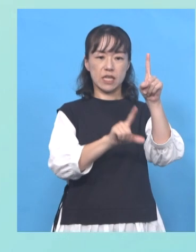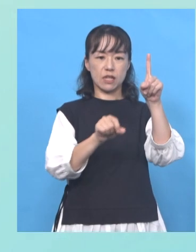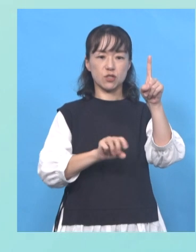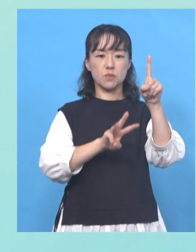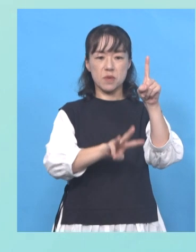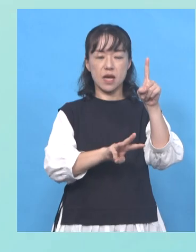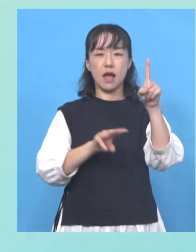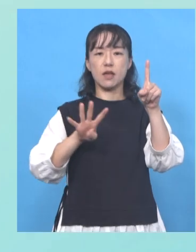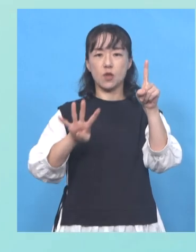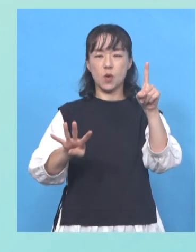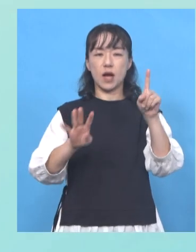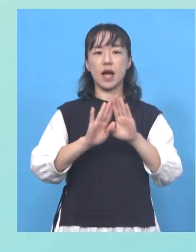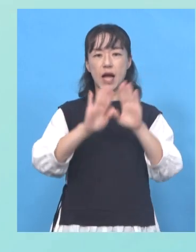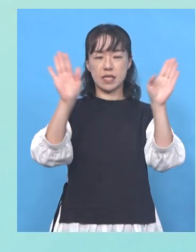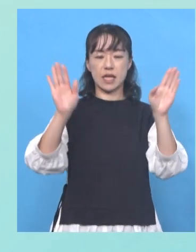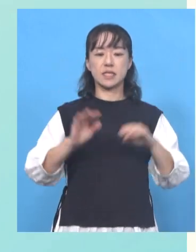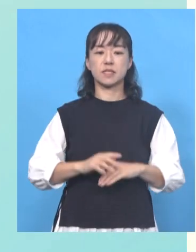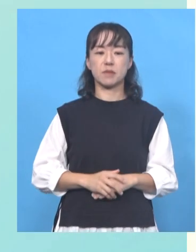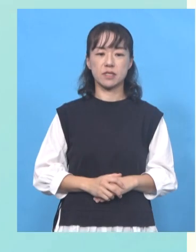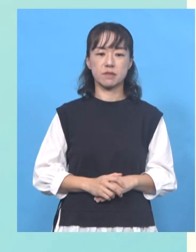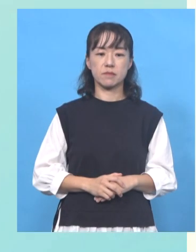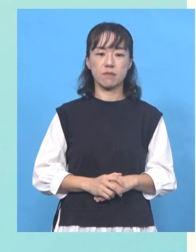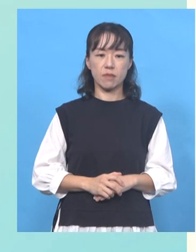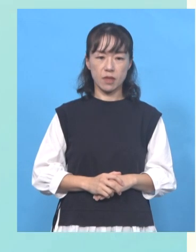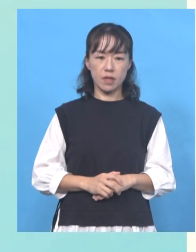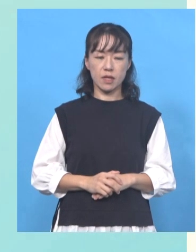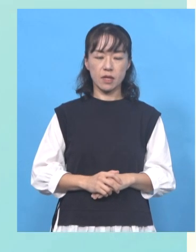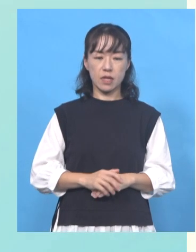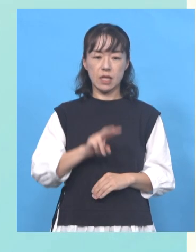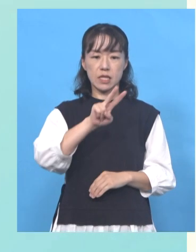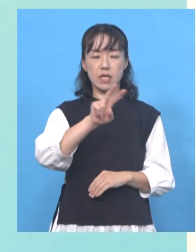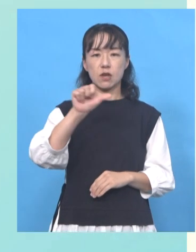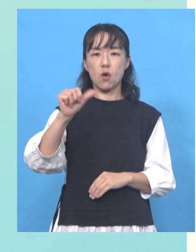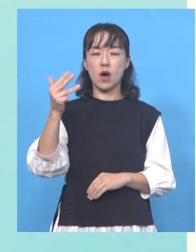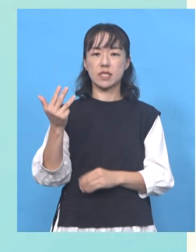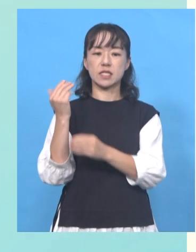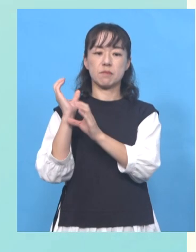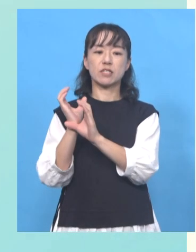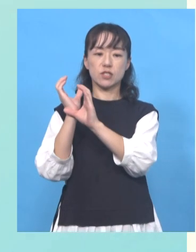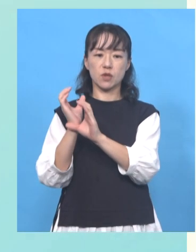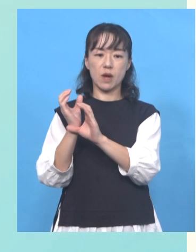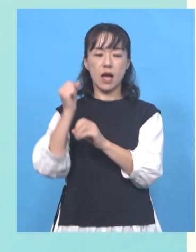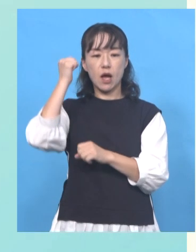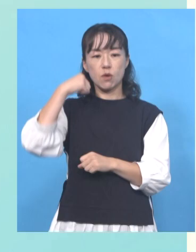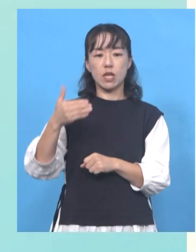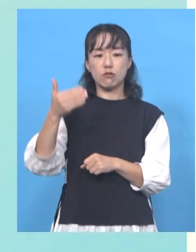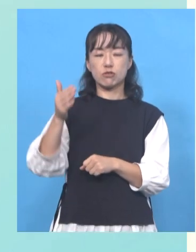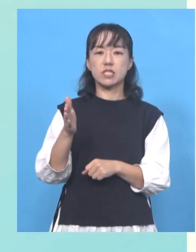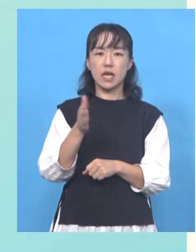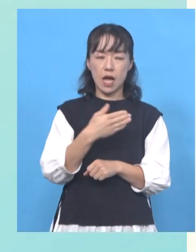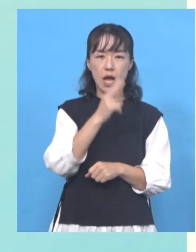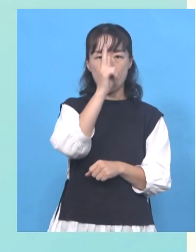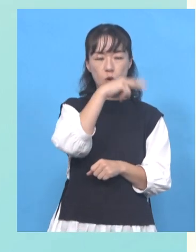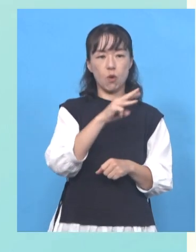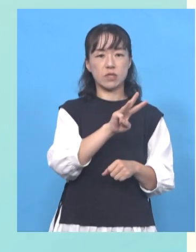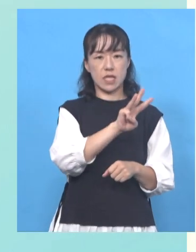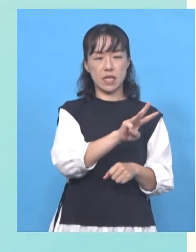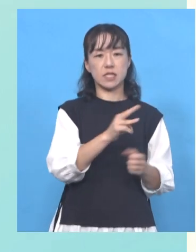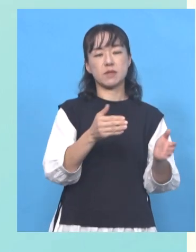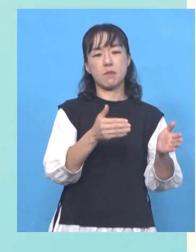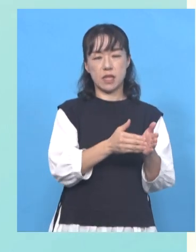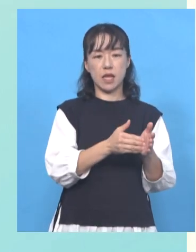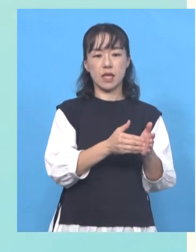と11月4日に開催します。3日のにごはち祭りは午前9時から午後3時まで、市役所新館駐車場